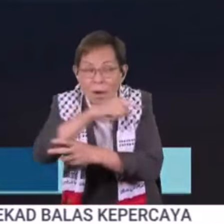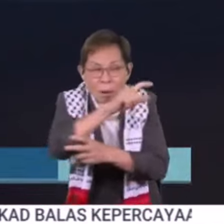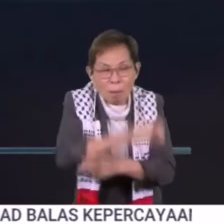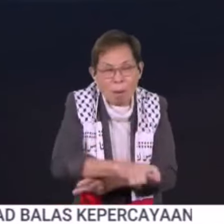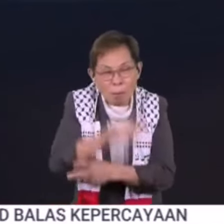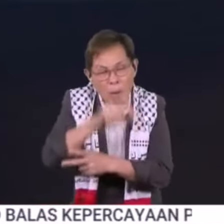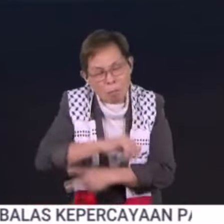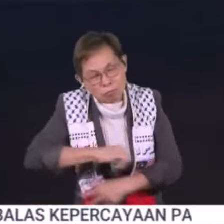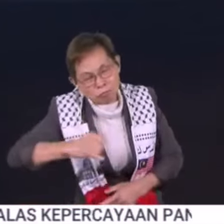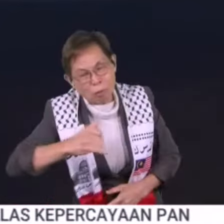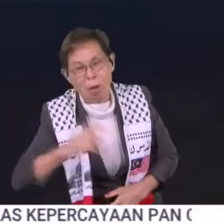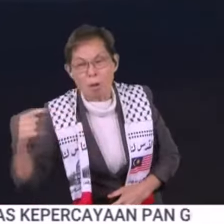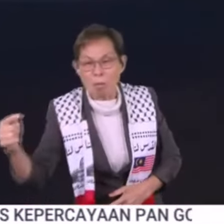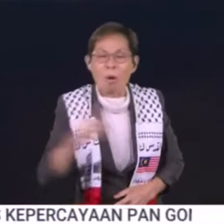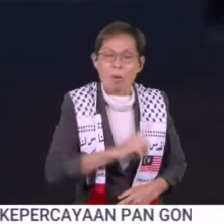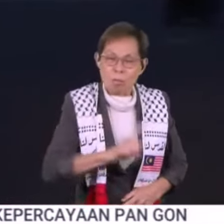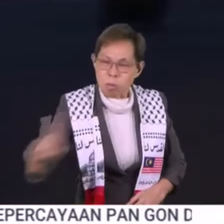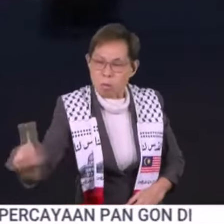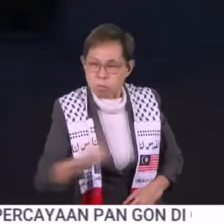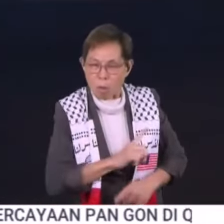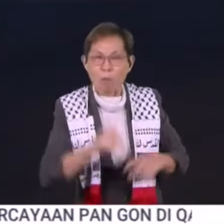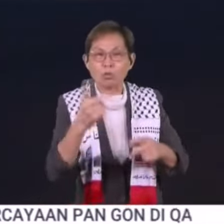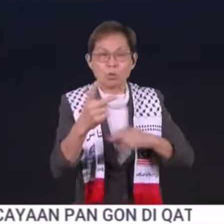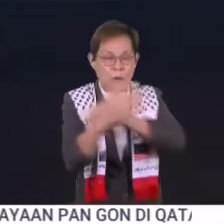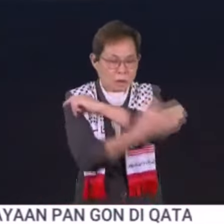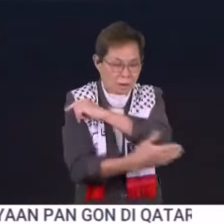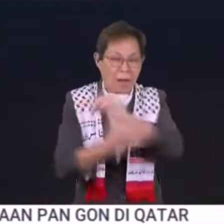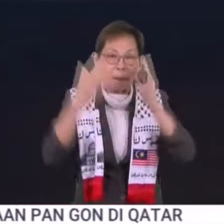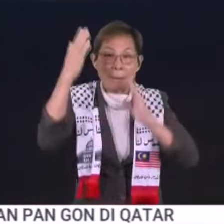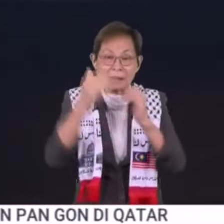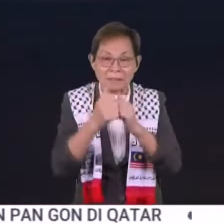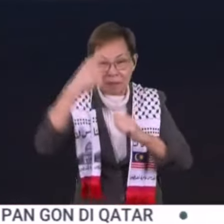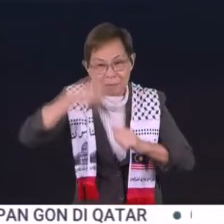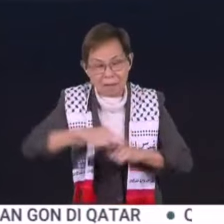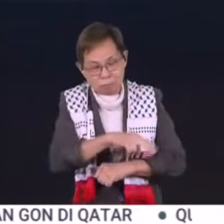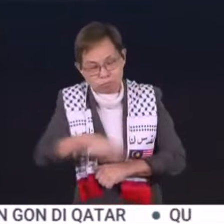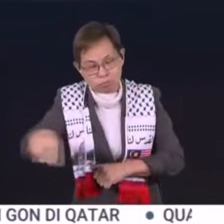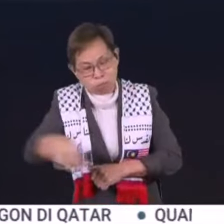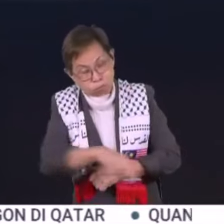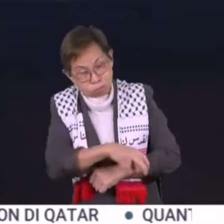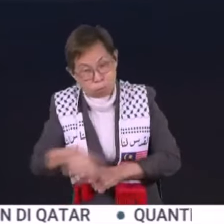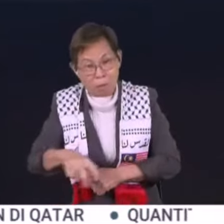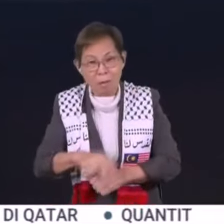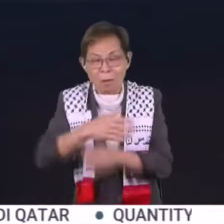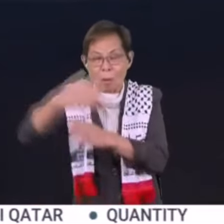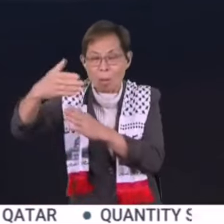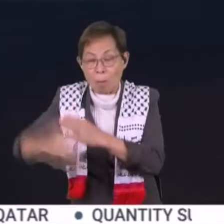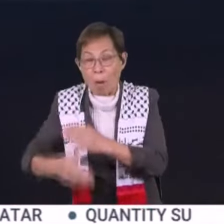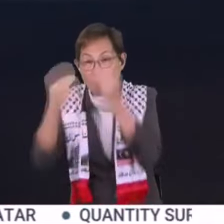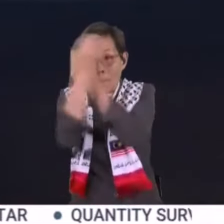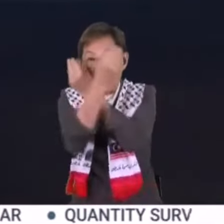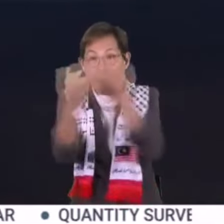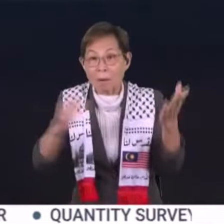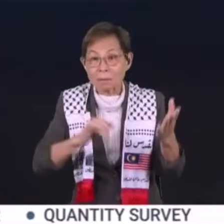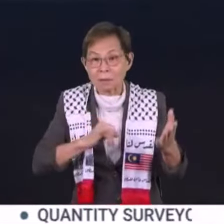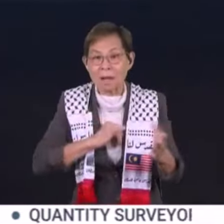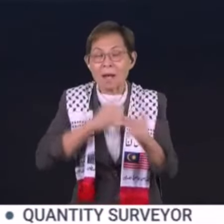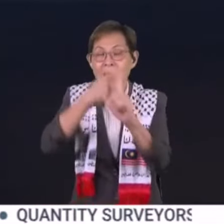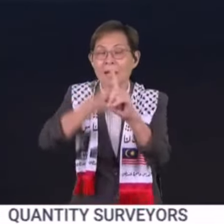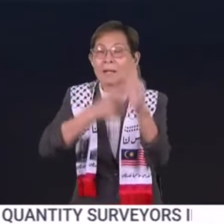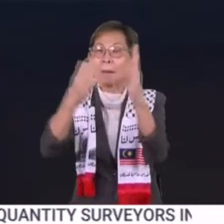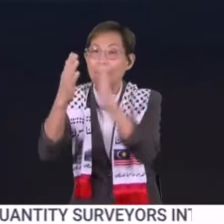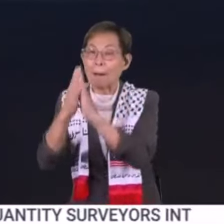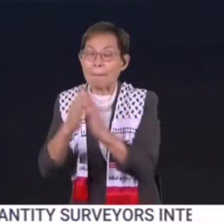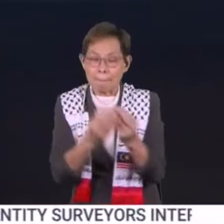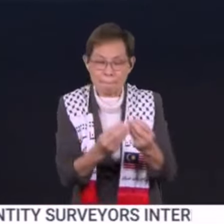penduduk berulang alik antara kedua-dua negara, Malaysia dan Thailand. Saya kira setakat itu saja perkembangan yang dapat saya berikan dari